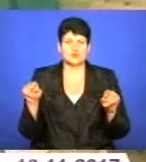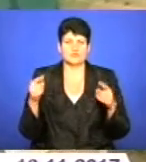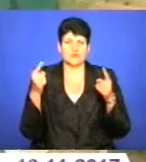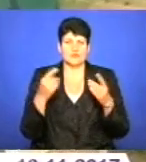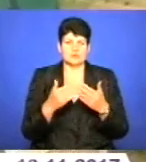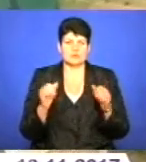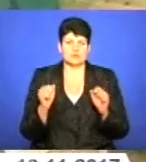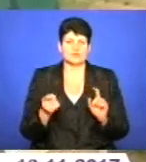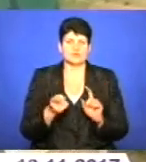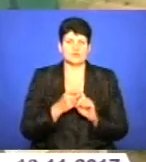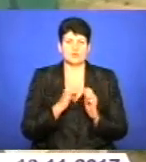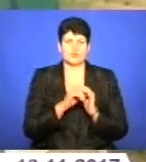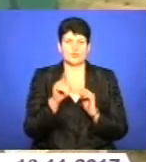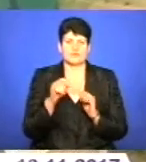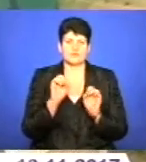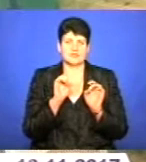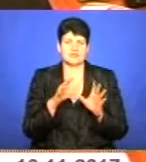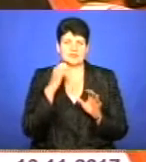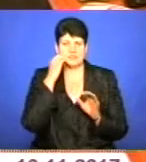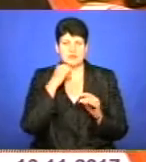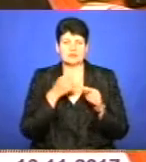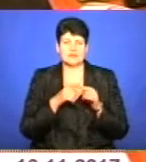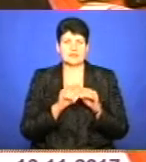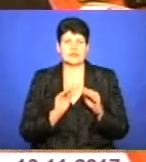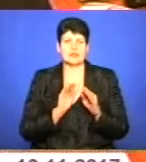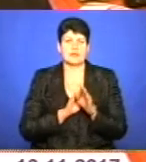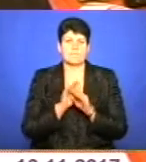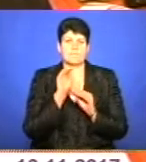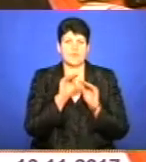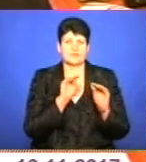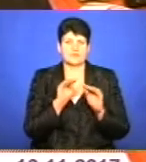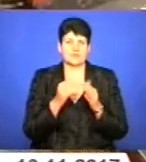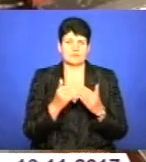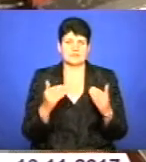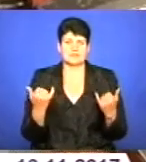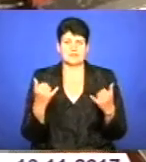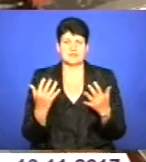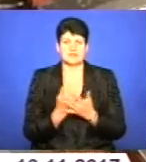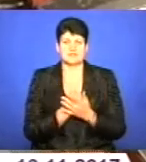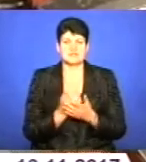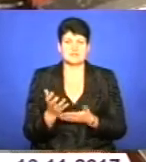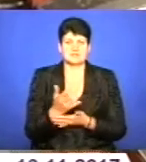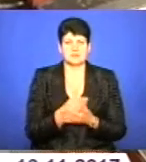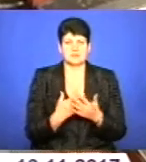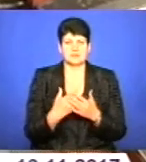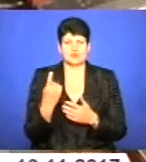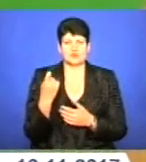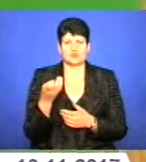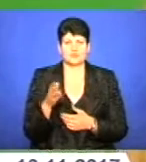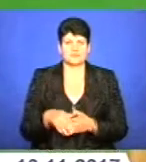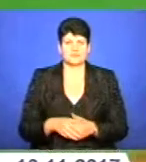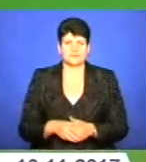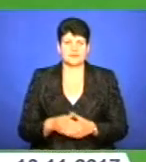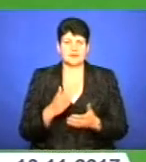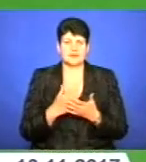долучитися кожен, пожертвувавши стару техніку для наповнення полиць музею. Наразі вдалося зібрати близько 100 експонатів. Є